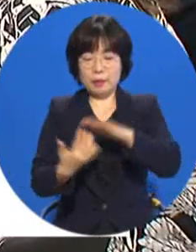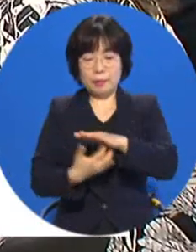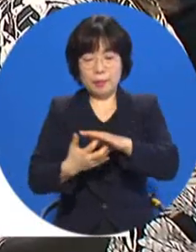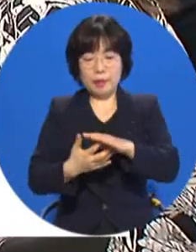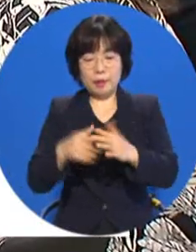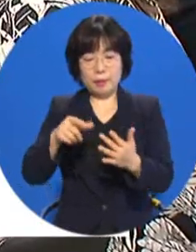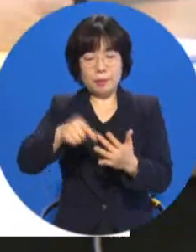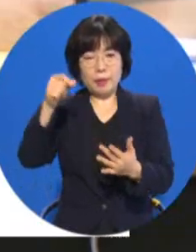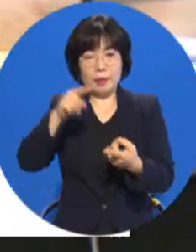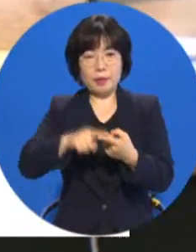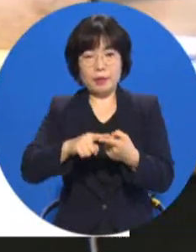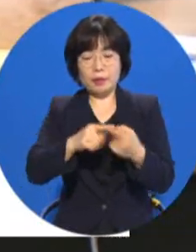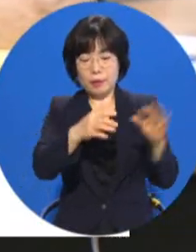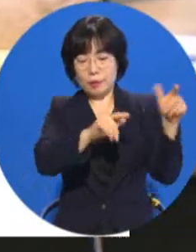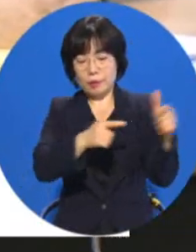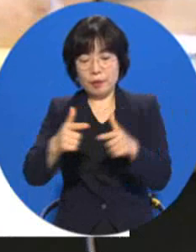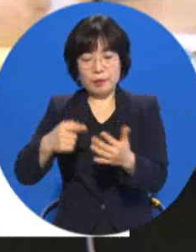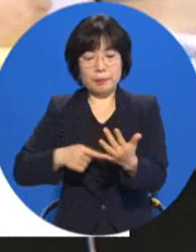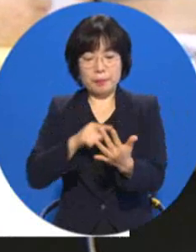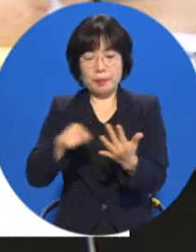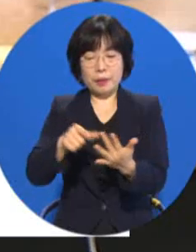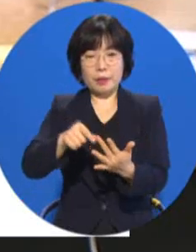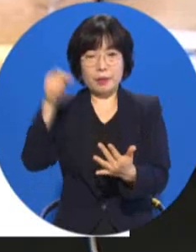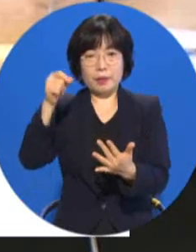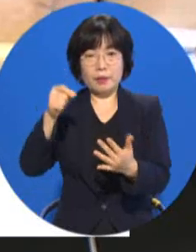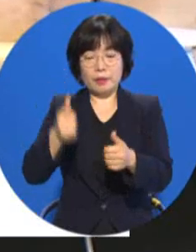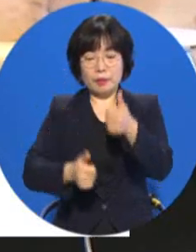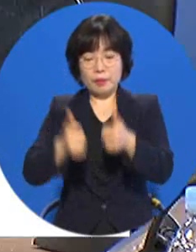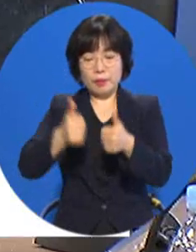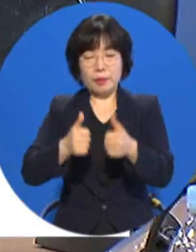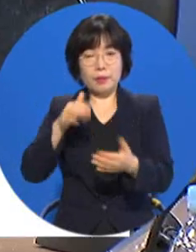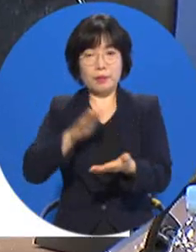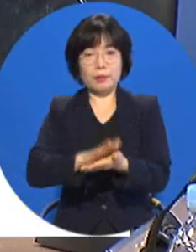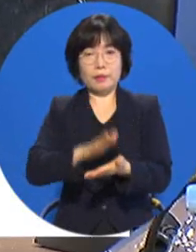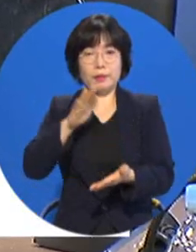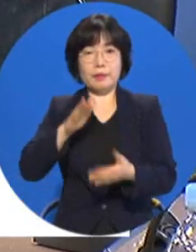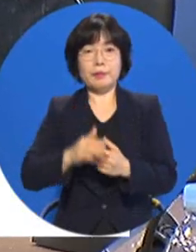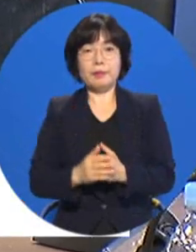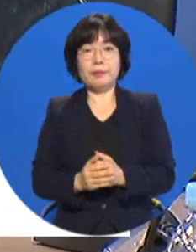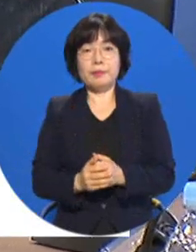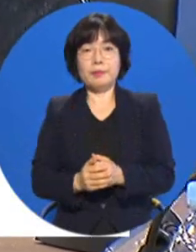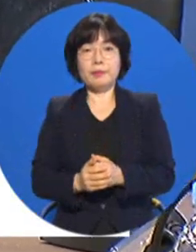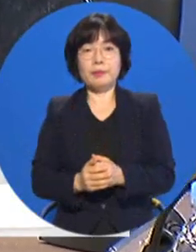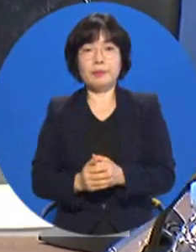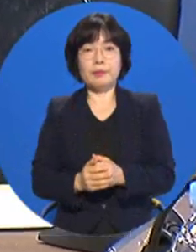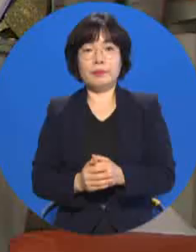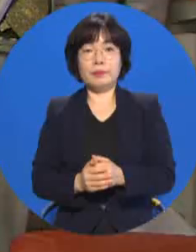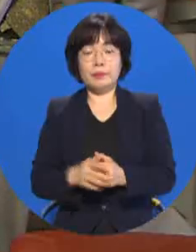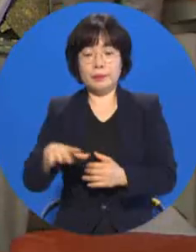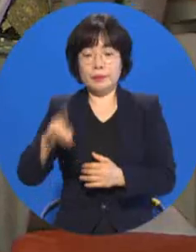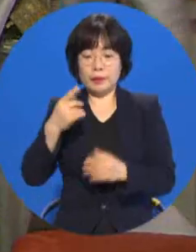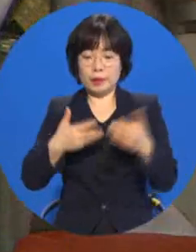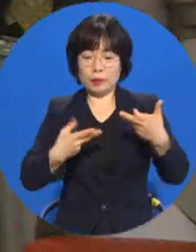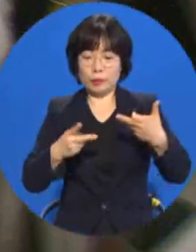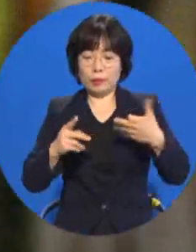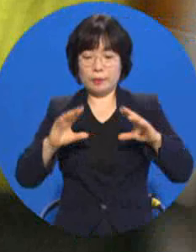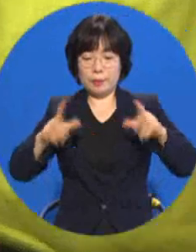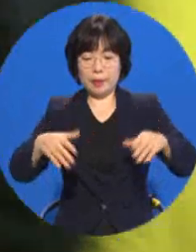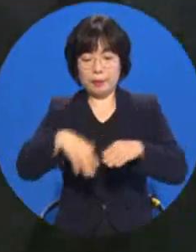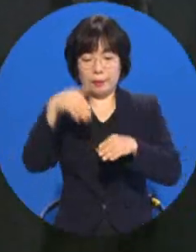공천설까지 제기됐지만 경선 후보가 확정돼 치열한 당내 경쟁이 시작됐기 때문입니다. 우선 19대 총선